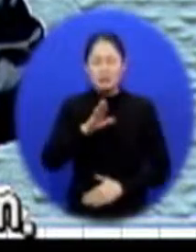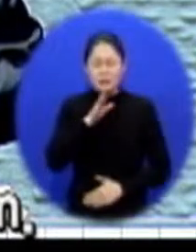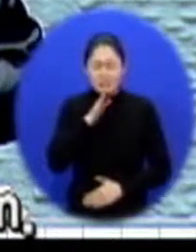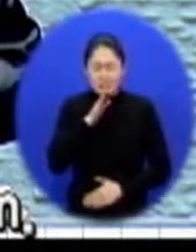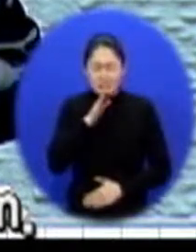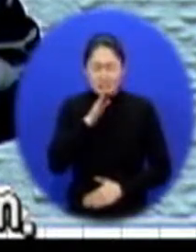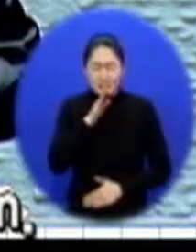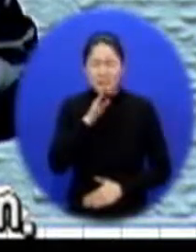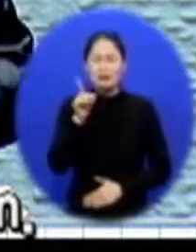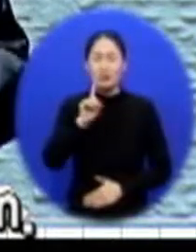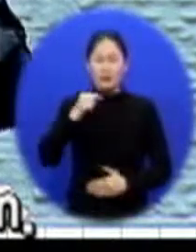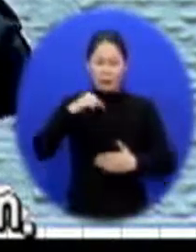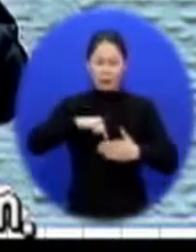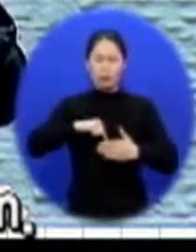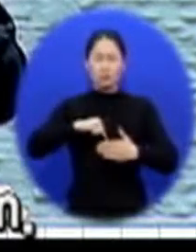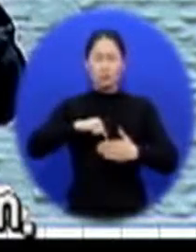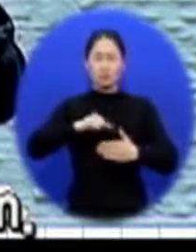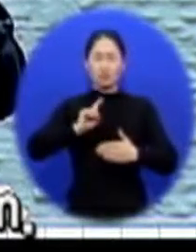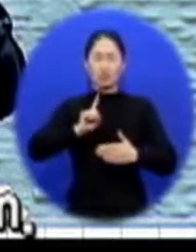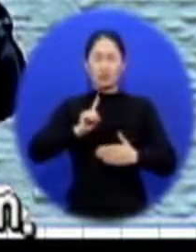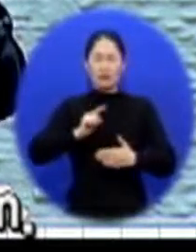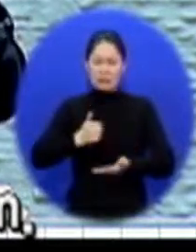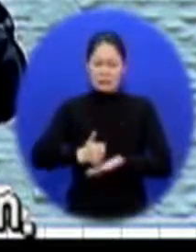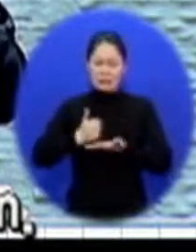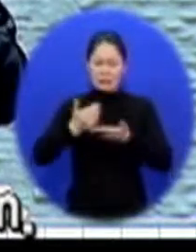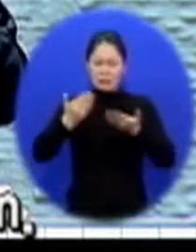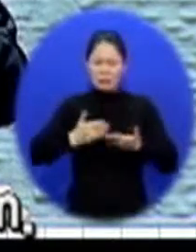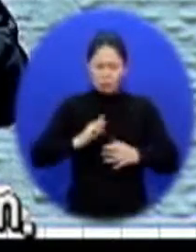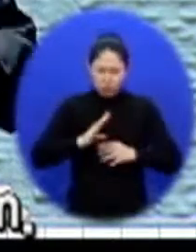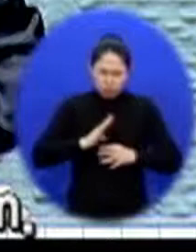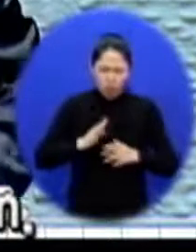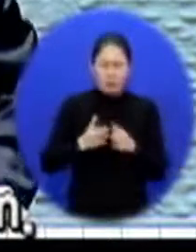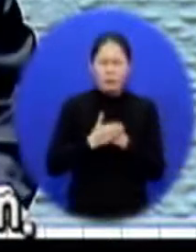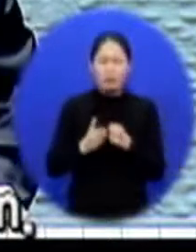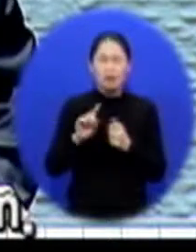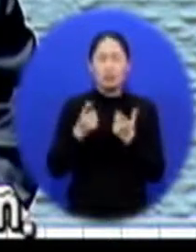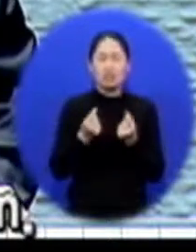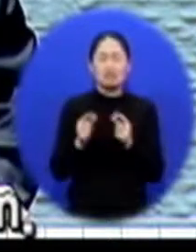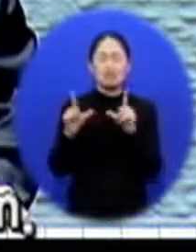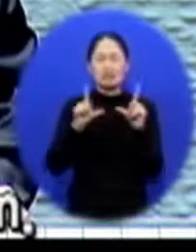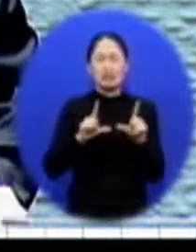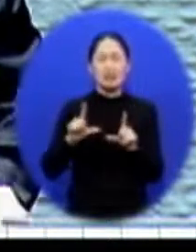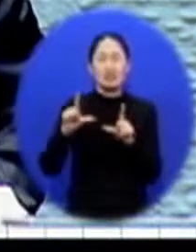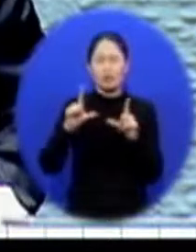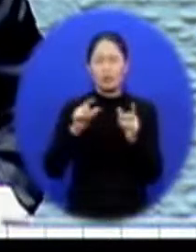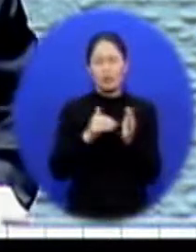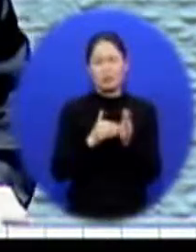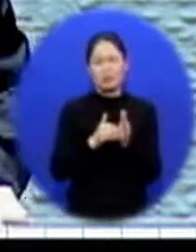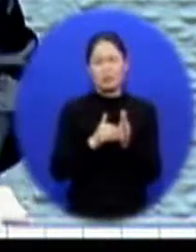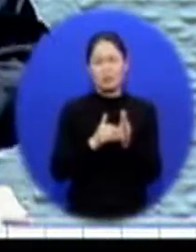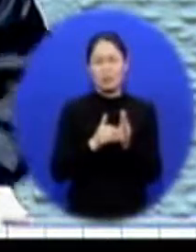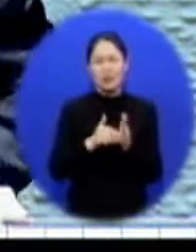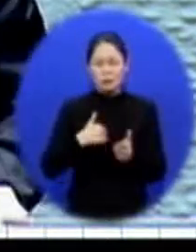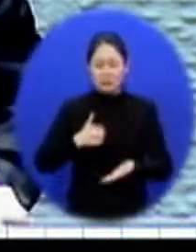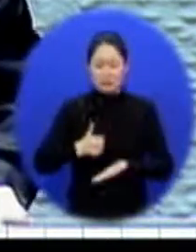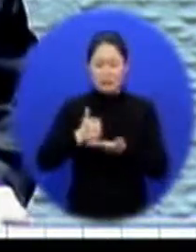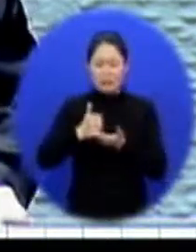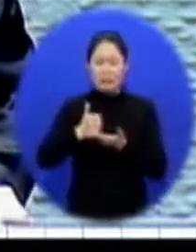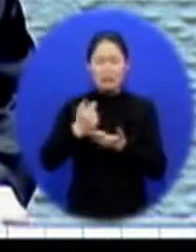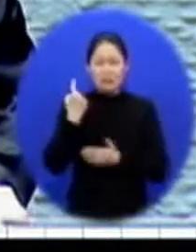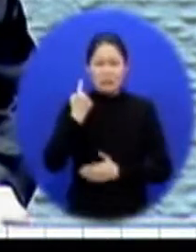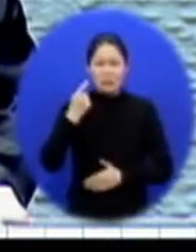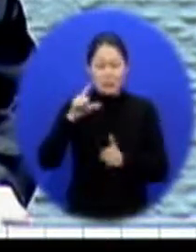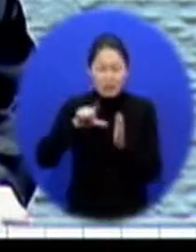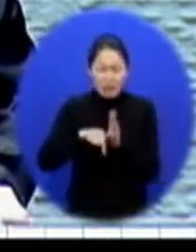마음에 내면에는 칭찬 들어야 된다는 두려움 때문에 그렇게 3 겁니다 칭찬 들어야 자는 삶의 의미가